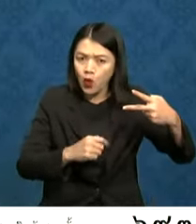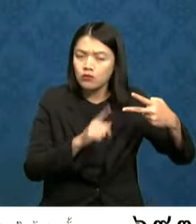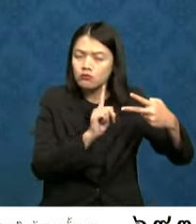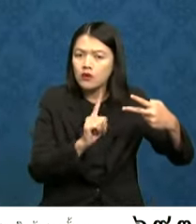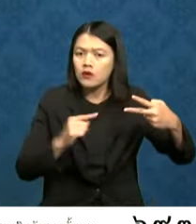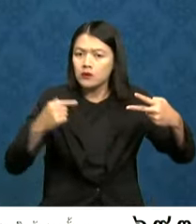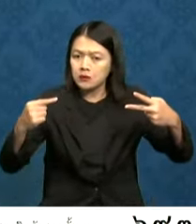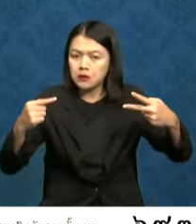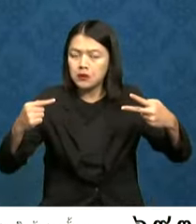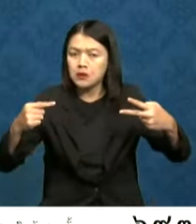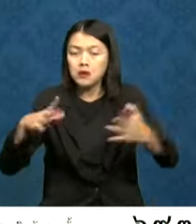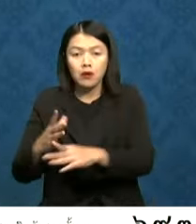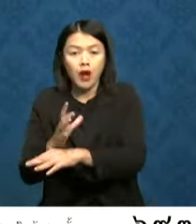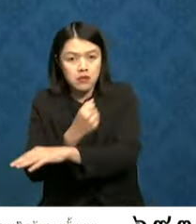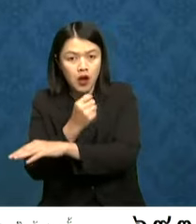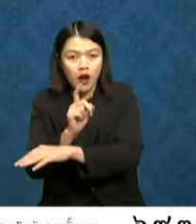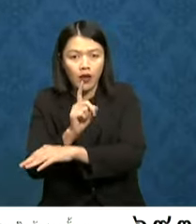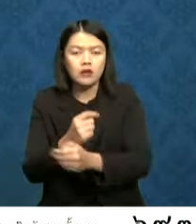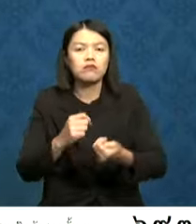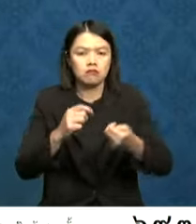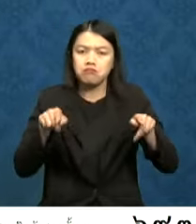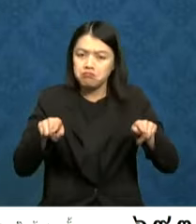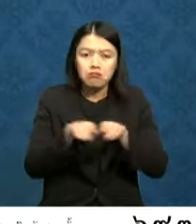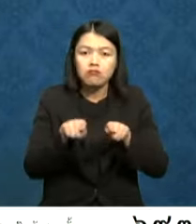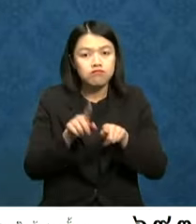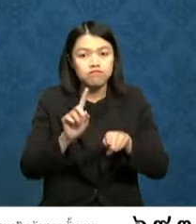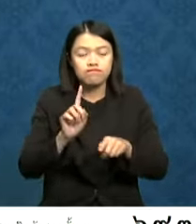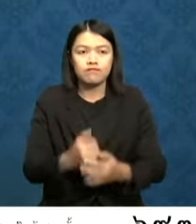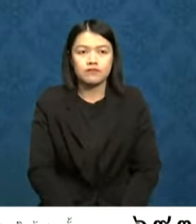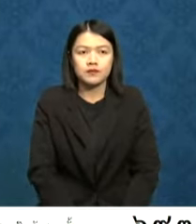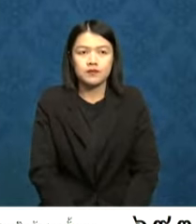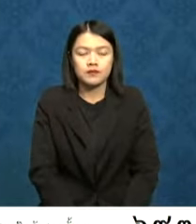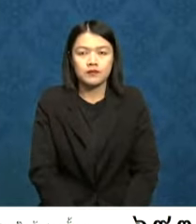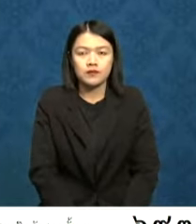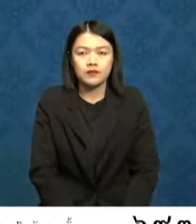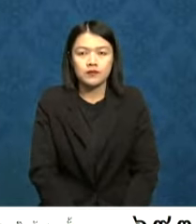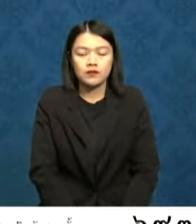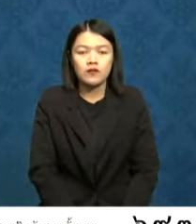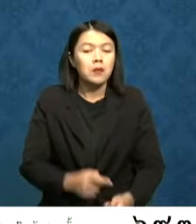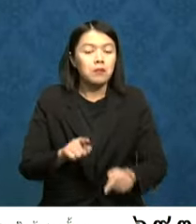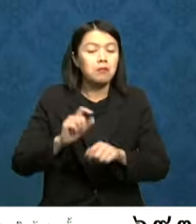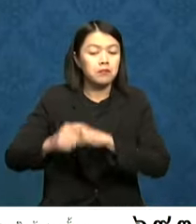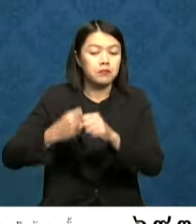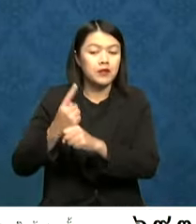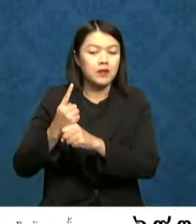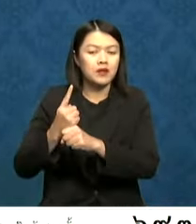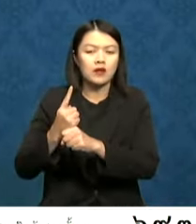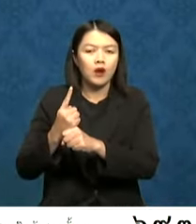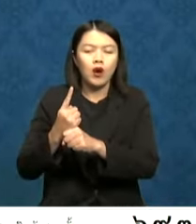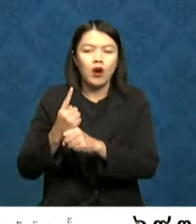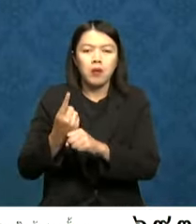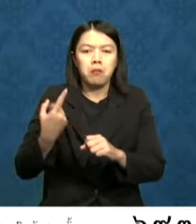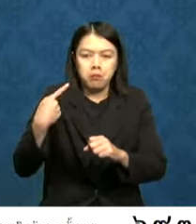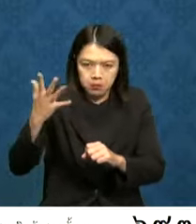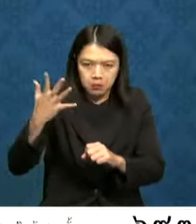ที่ส่วนของระบบการเมืองเป็นส่วนสำคัญไม่แพ้กันด้วยท่านประธานครับทั้งหมดนี้คือ 1ปีที่ศูนยเปล่าของประชา